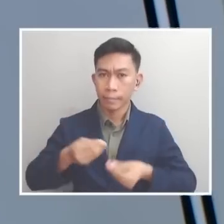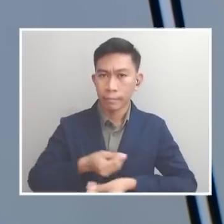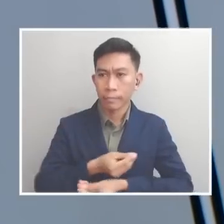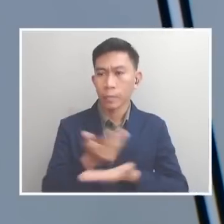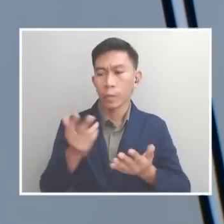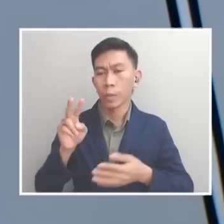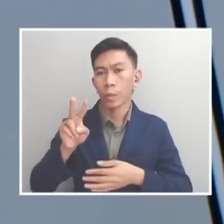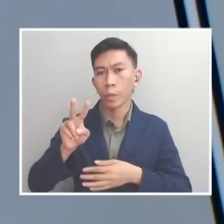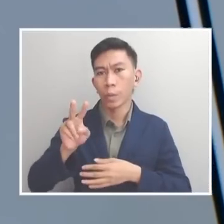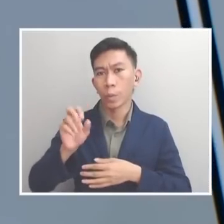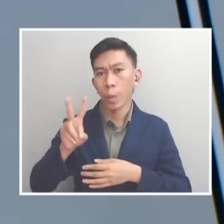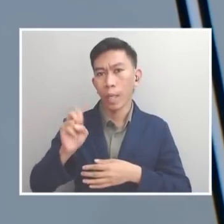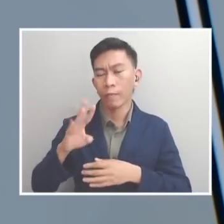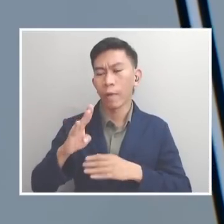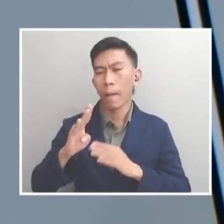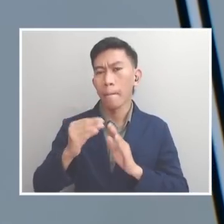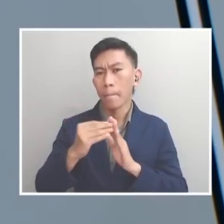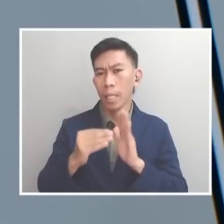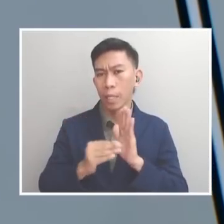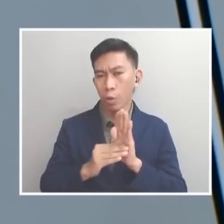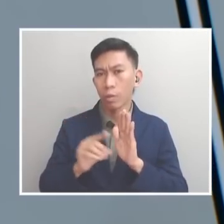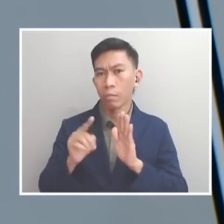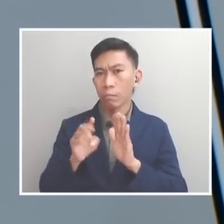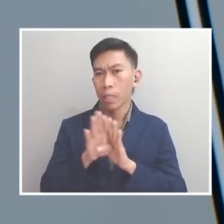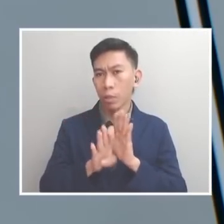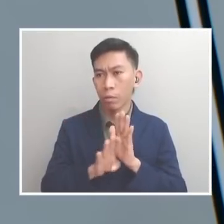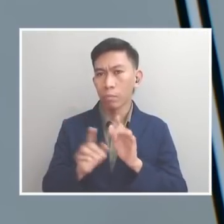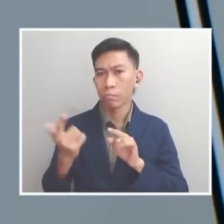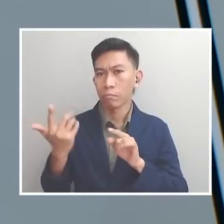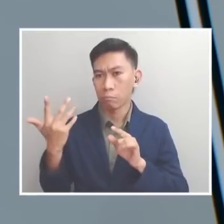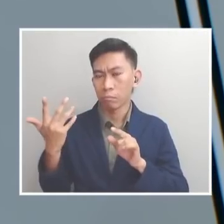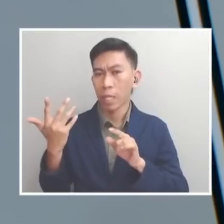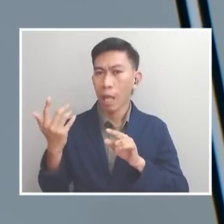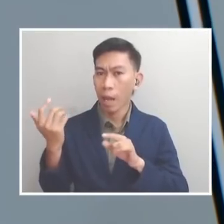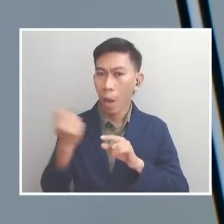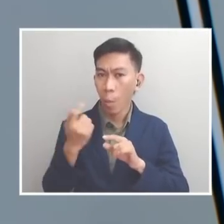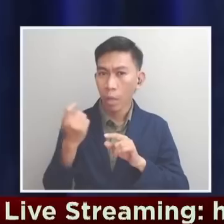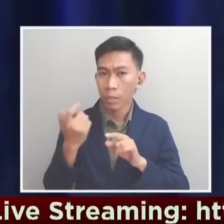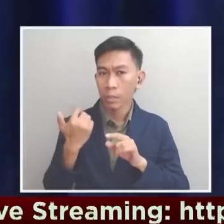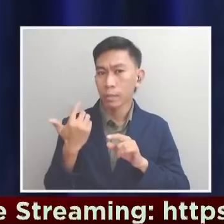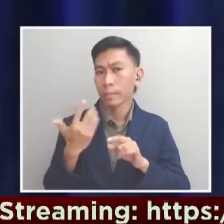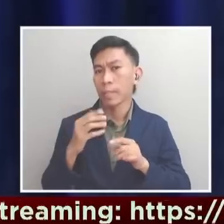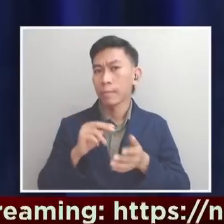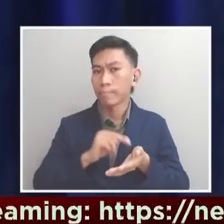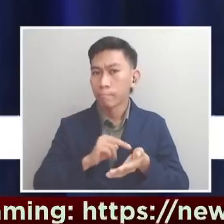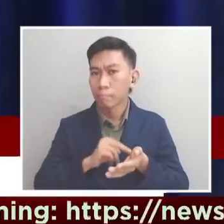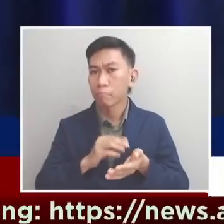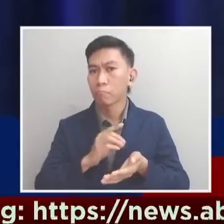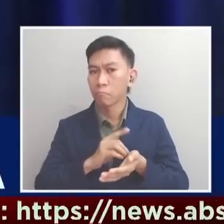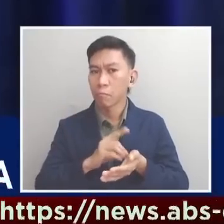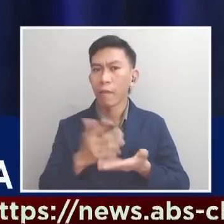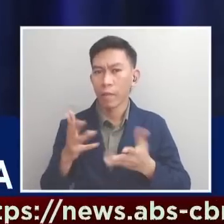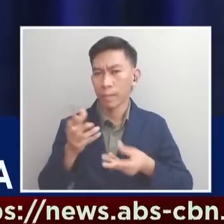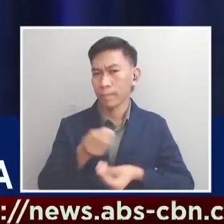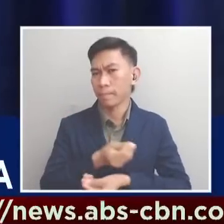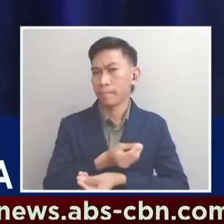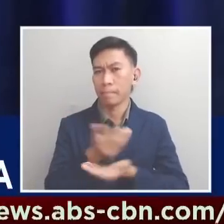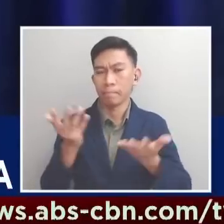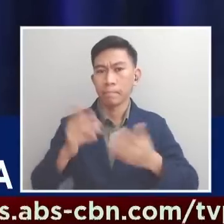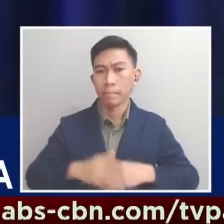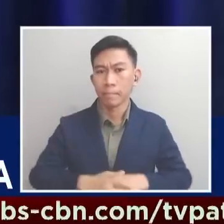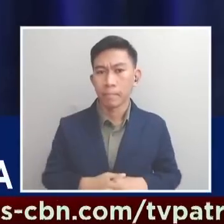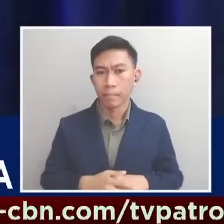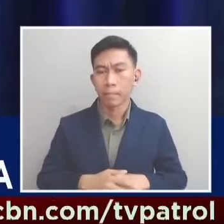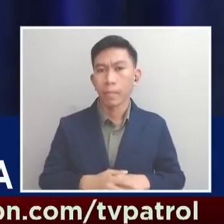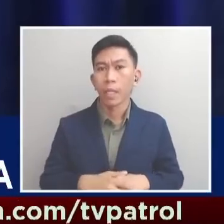health emergency allowances para sa mga medical workers. Paliwanag po ni Health Secretary Ted Nervosa, sakaling may health